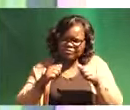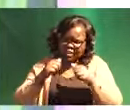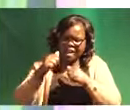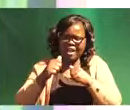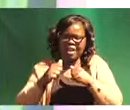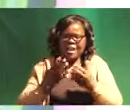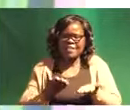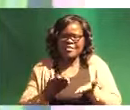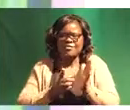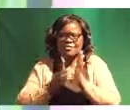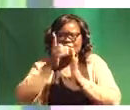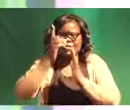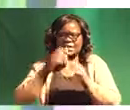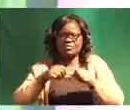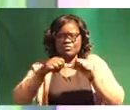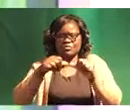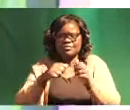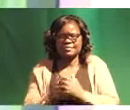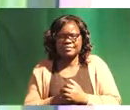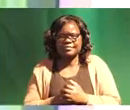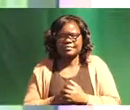na maendeleo itembee.